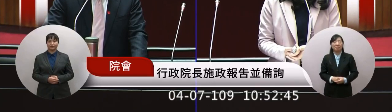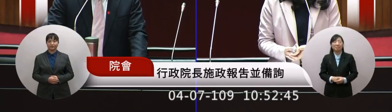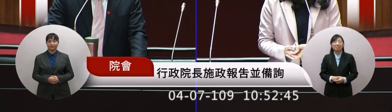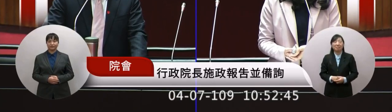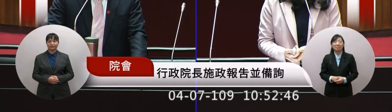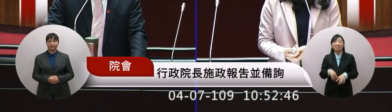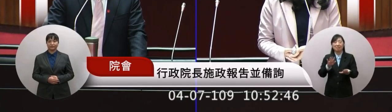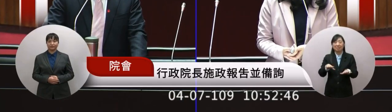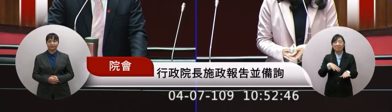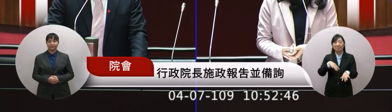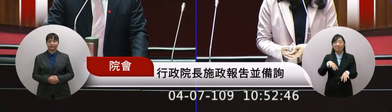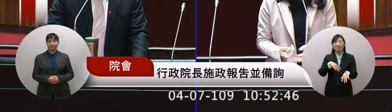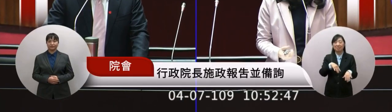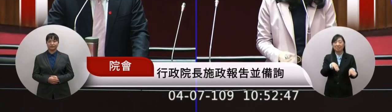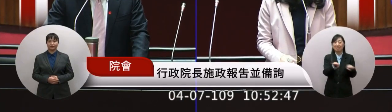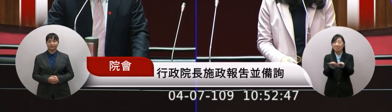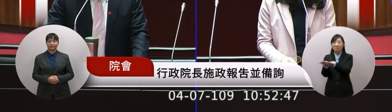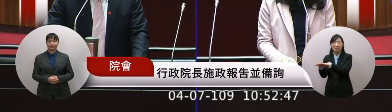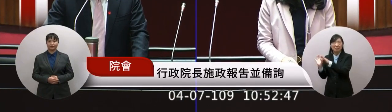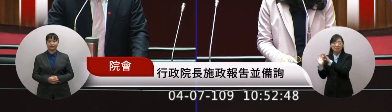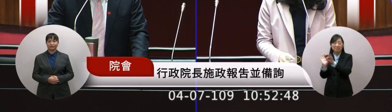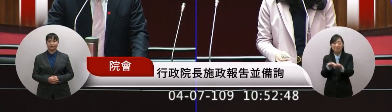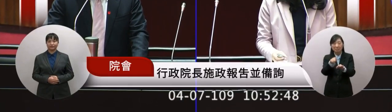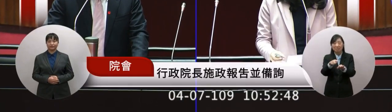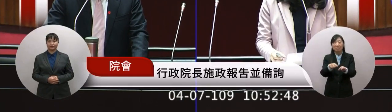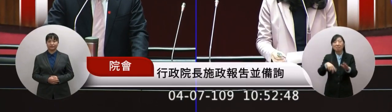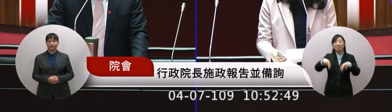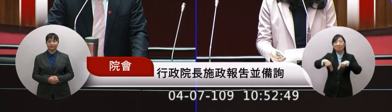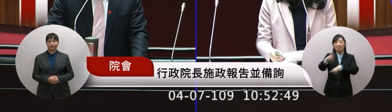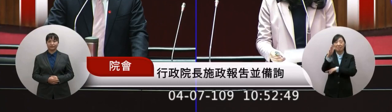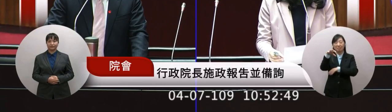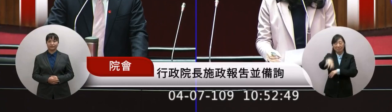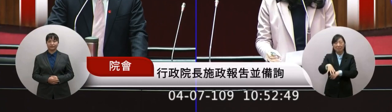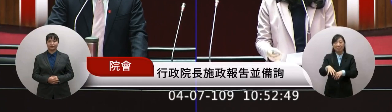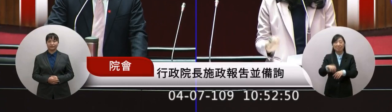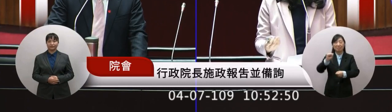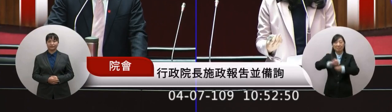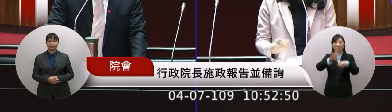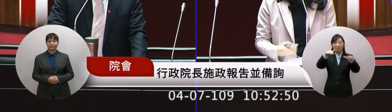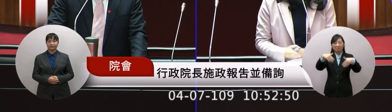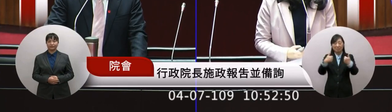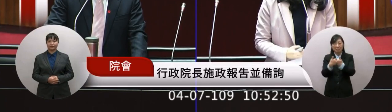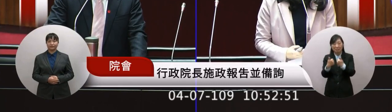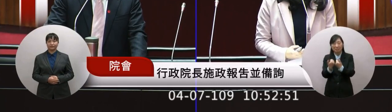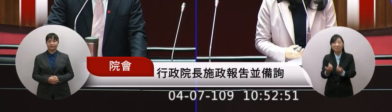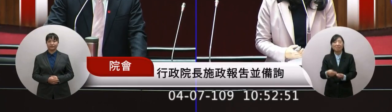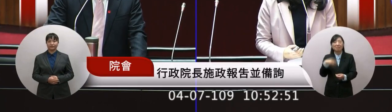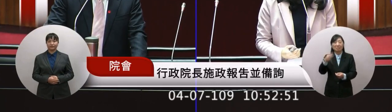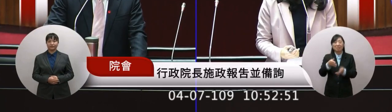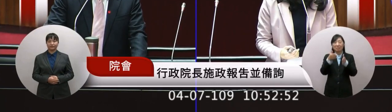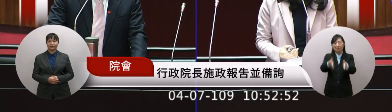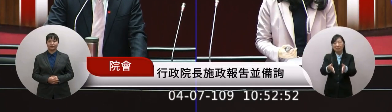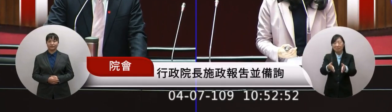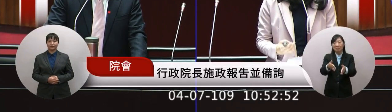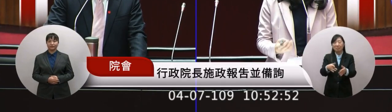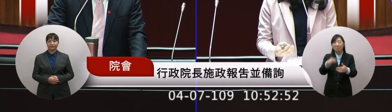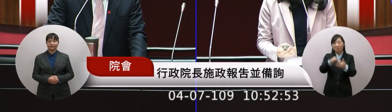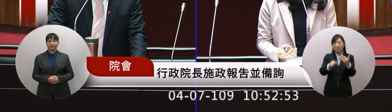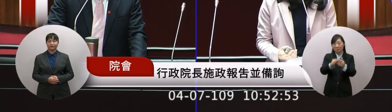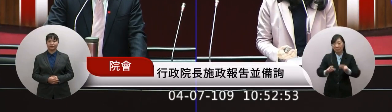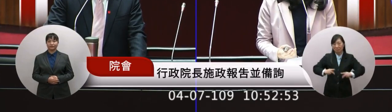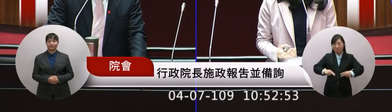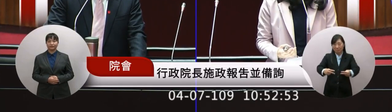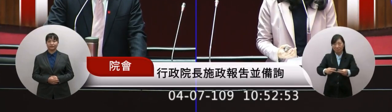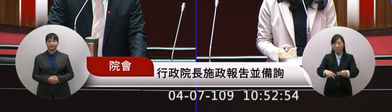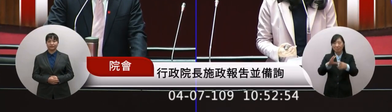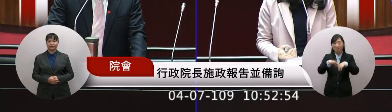我们看到其实连假期间哦，行政院还加开院会来做我们这个肺炎的一个特别条例的修正草案。那在这边真